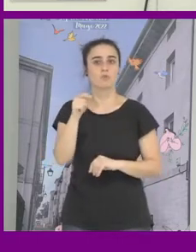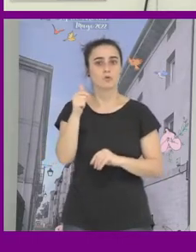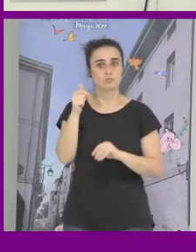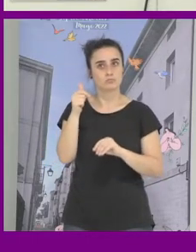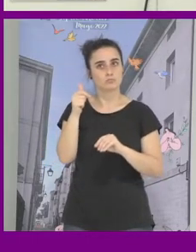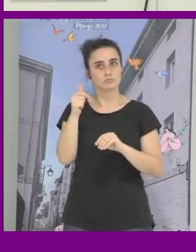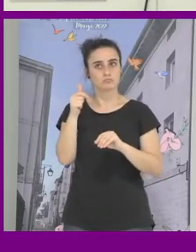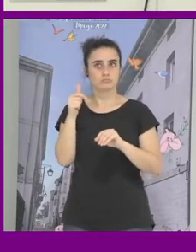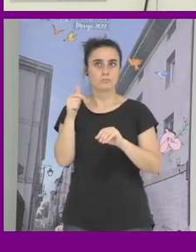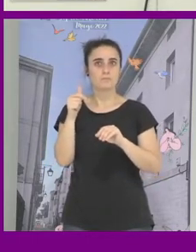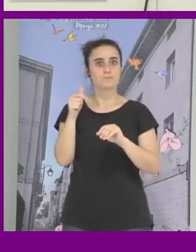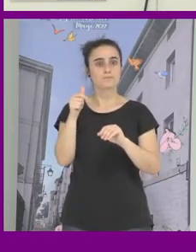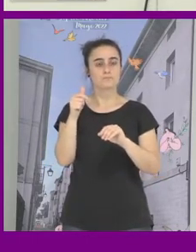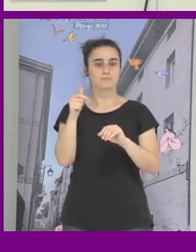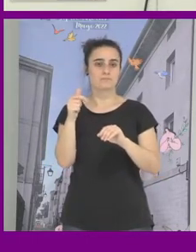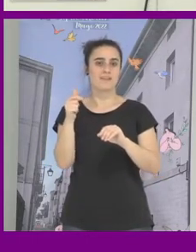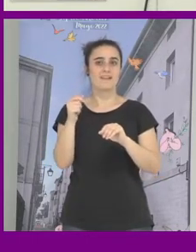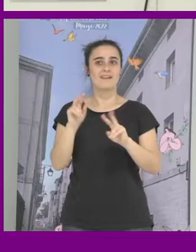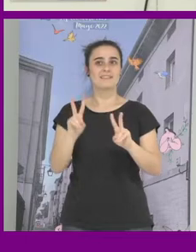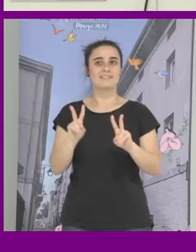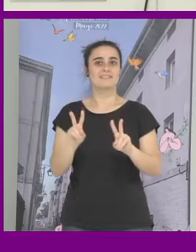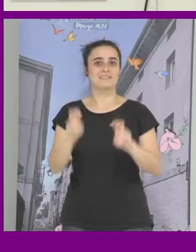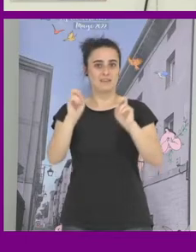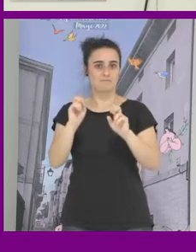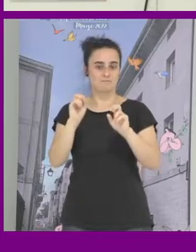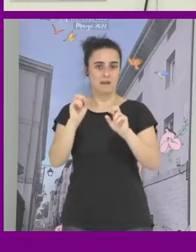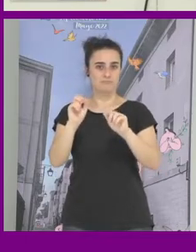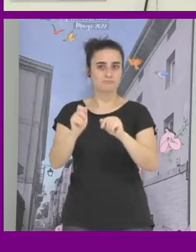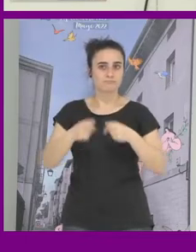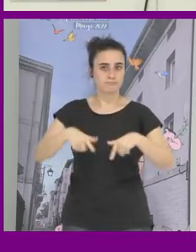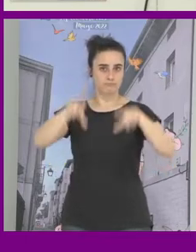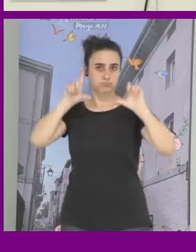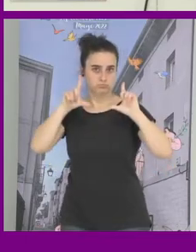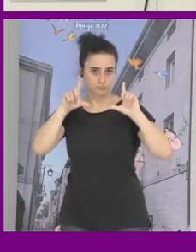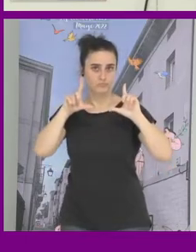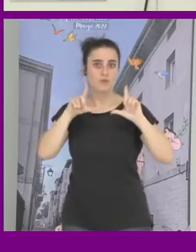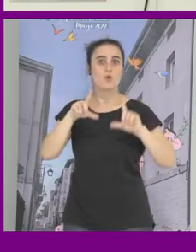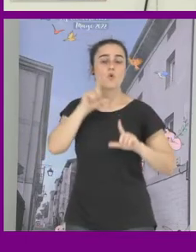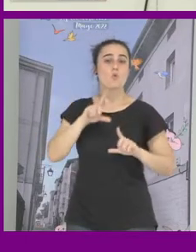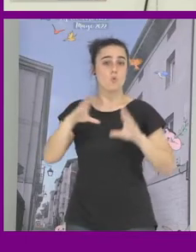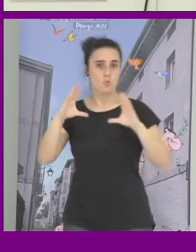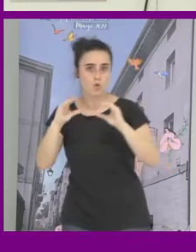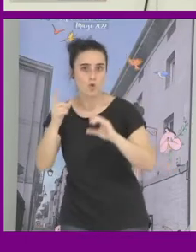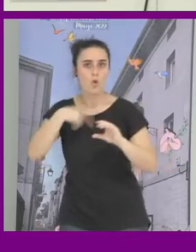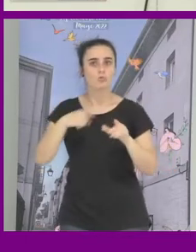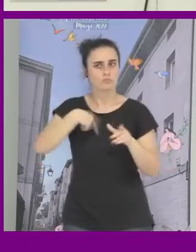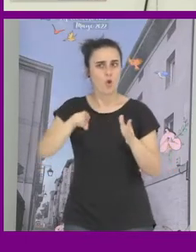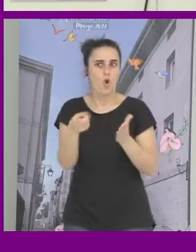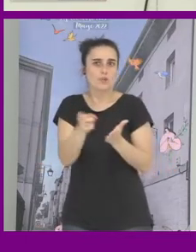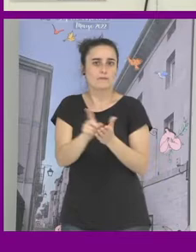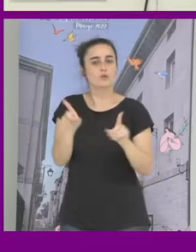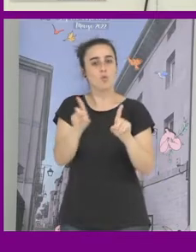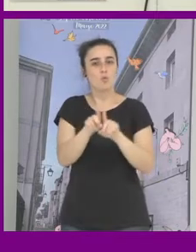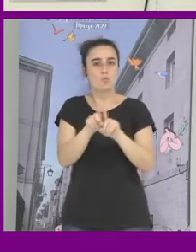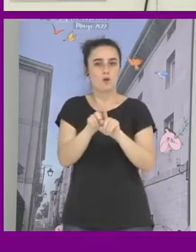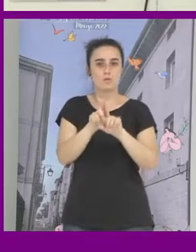armairu, oza, ikusgarritasun boioa sustatzen duen edota armairu berrietan sartzen gaituen edota kortze berrietan eta